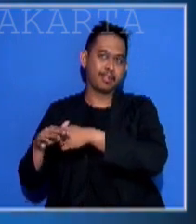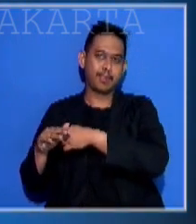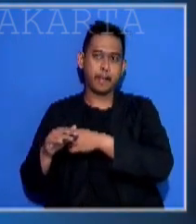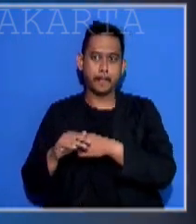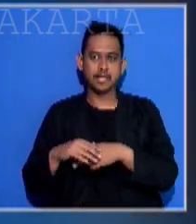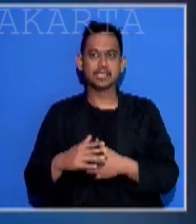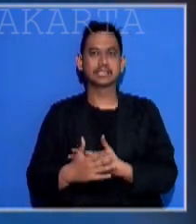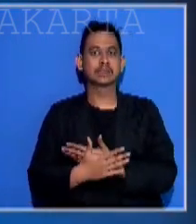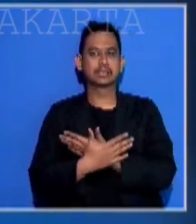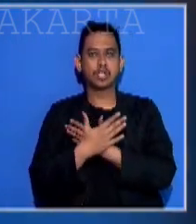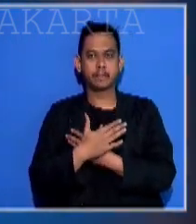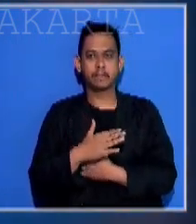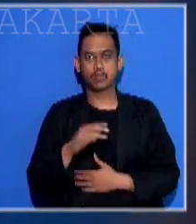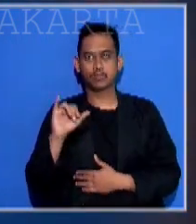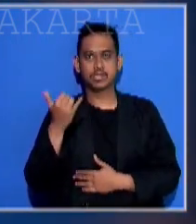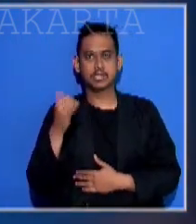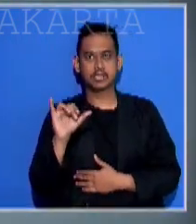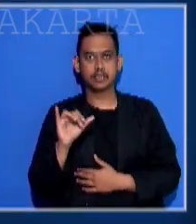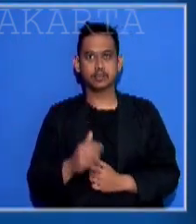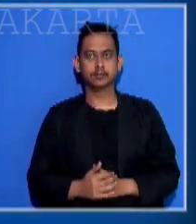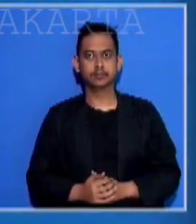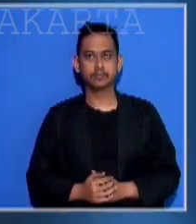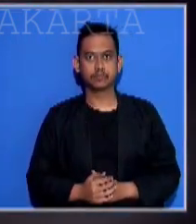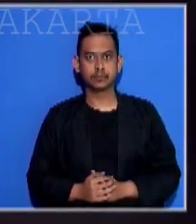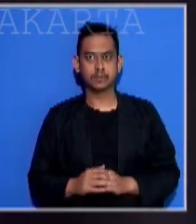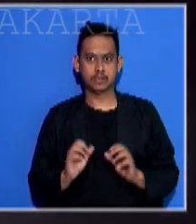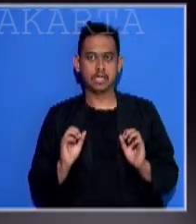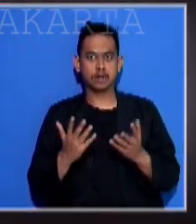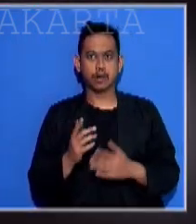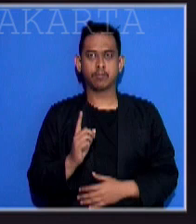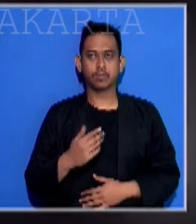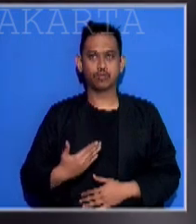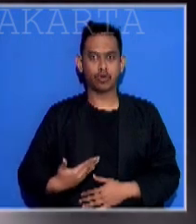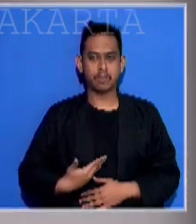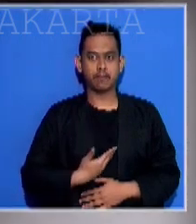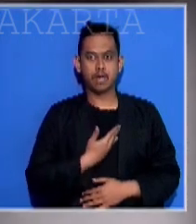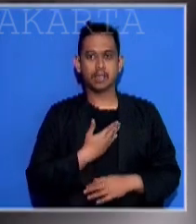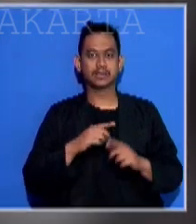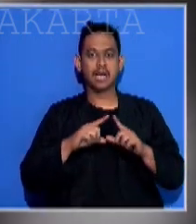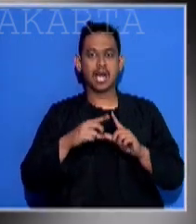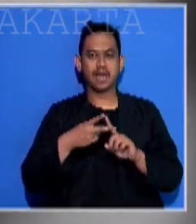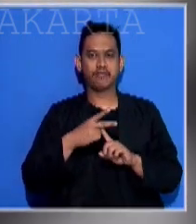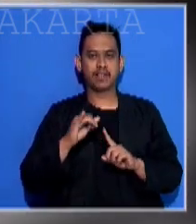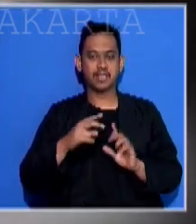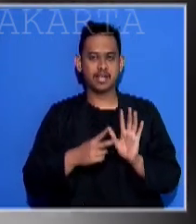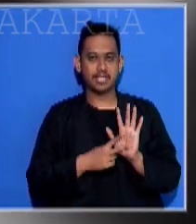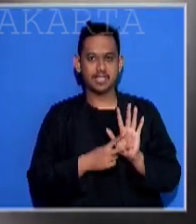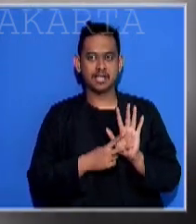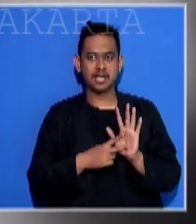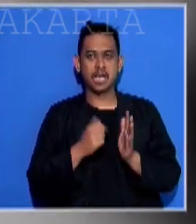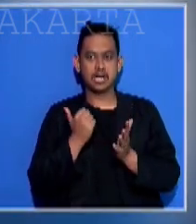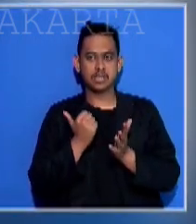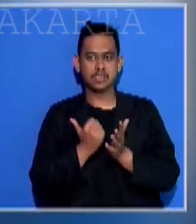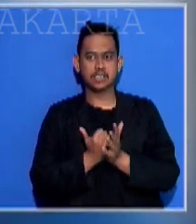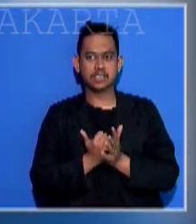Kidul, Daerah Istimewa Yogyakarta. Kejadian berawal saat korban atas nama Alvin Dwi Yunianto, warga Paingan, Purworejo, Temanggung, Jawa